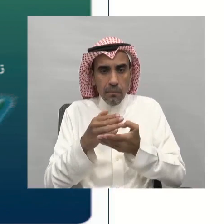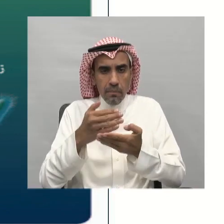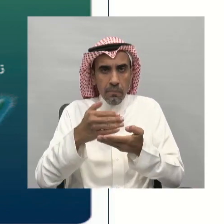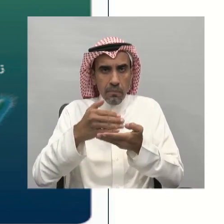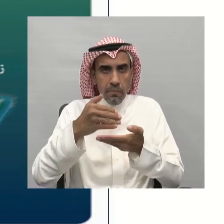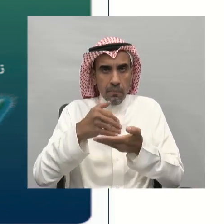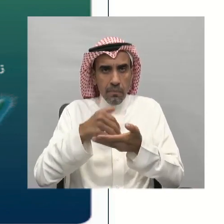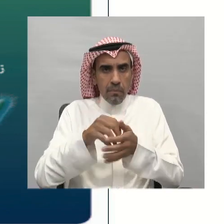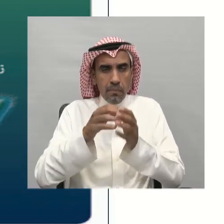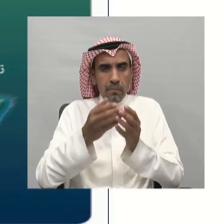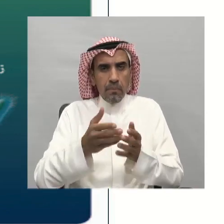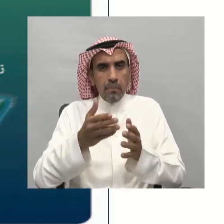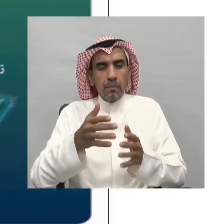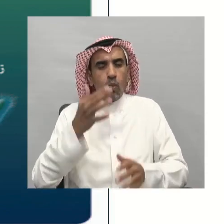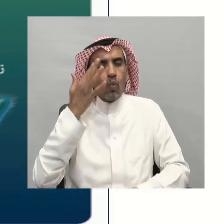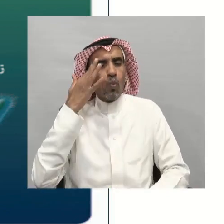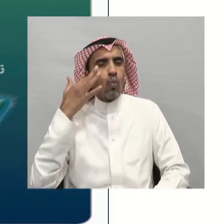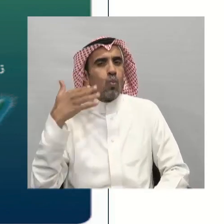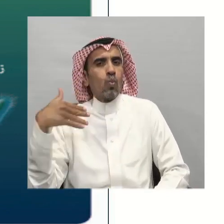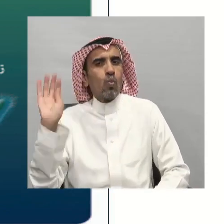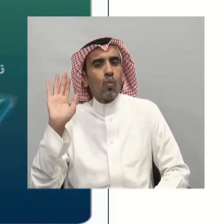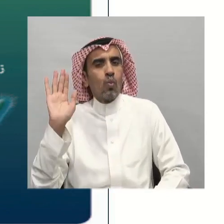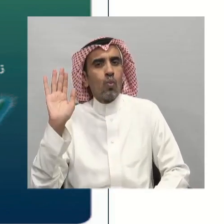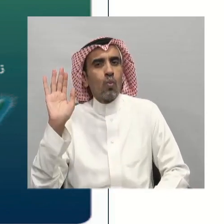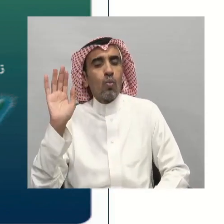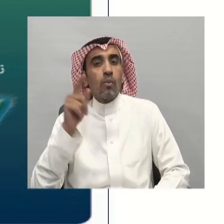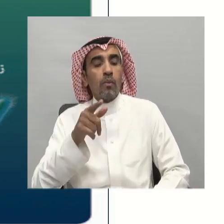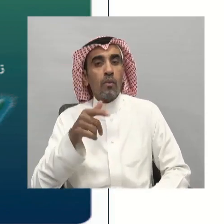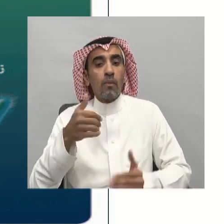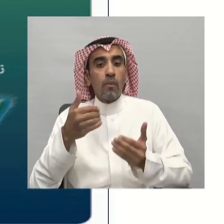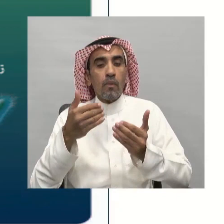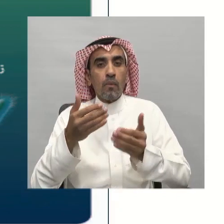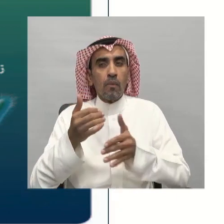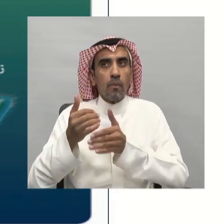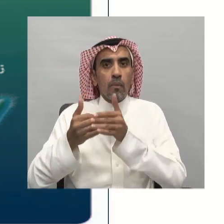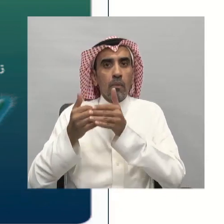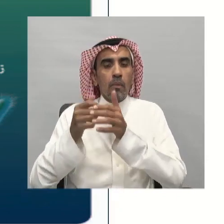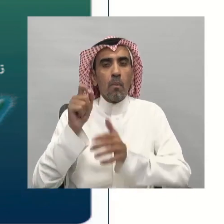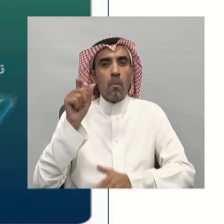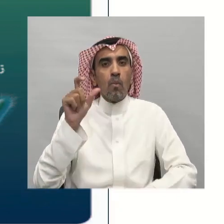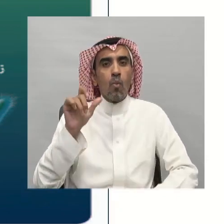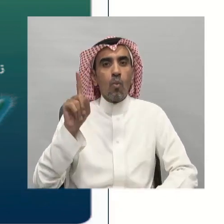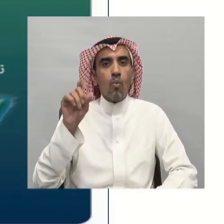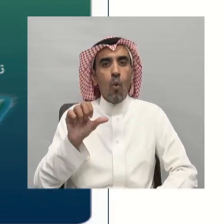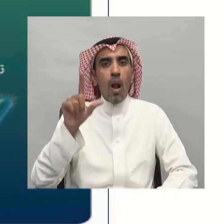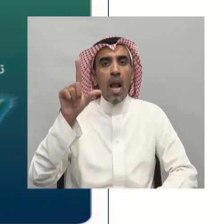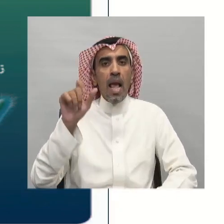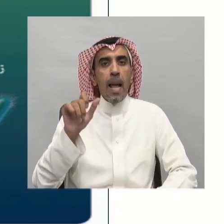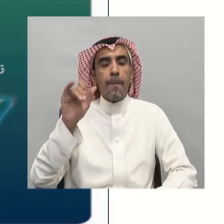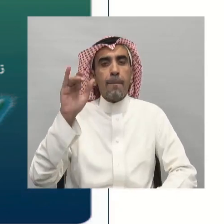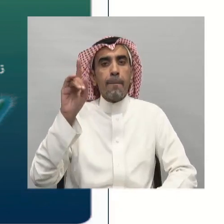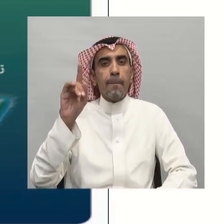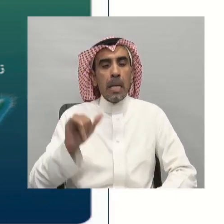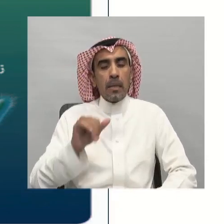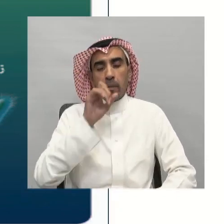وتتحرك عبر السباحة وتكون حرة أيضا. ثم الآن تكون هنا الطور ماذا؟ البوليبي. الطور ماذا؟ البوليبي. خلال